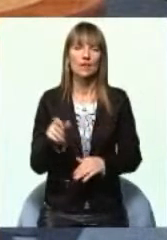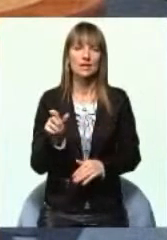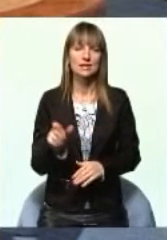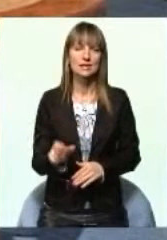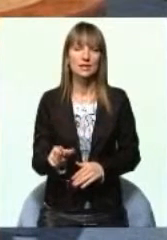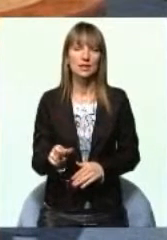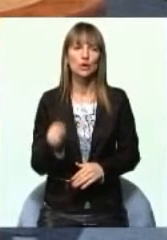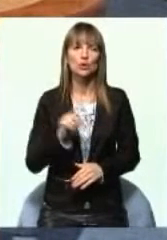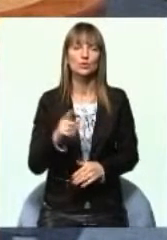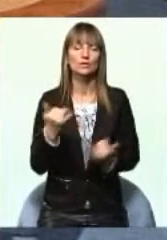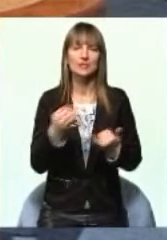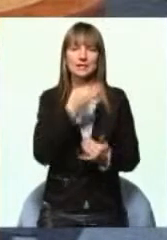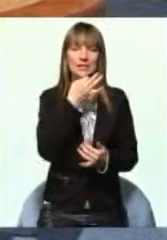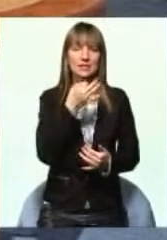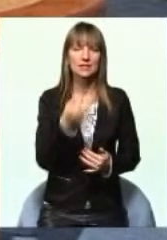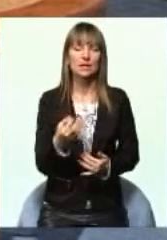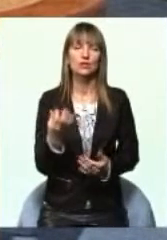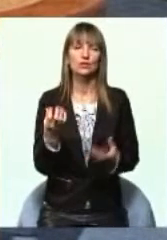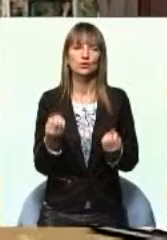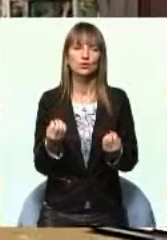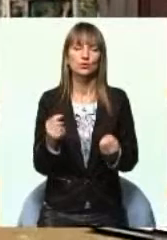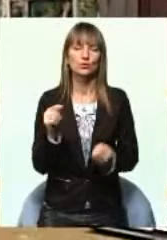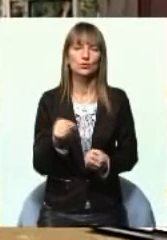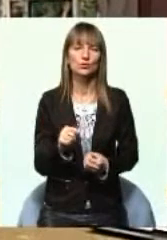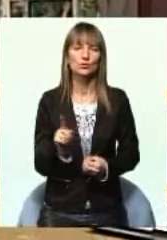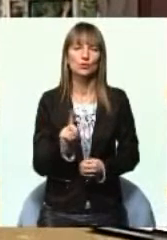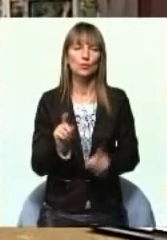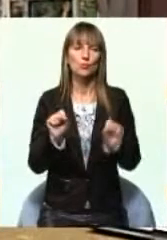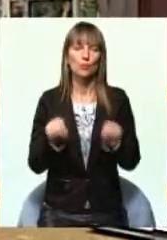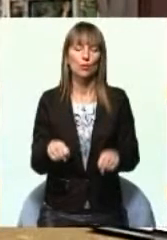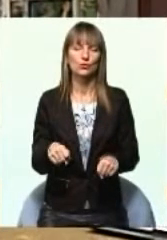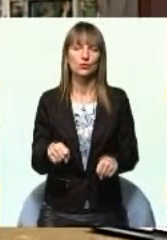Те, що я ще сказав, що можна